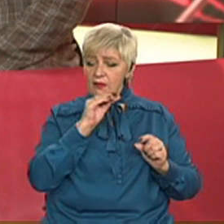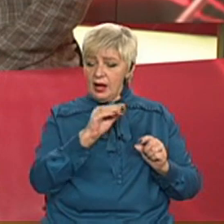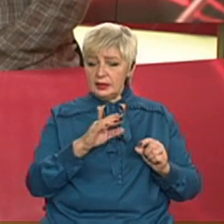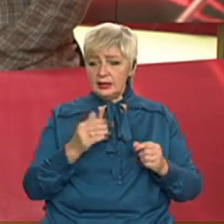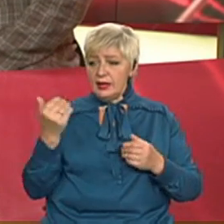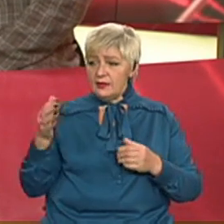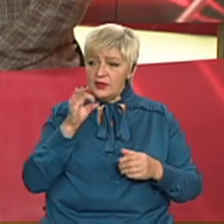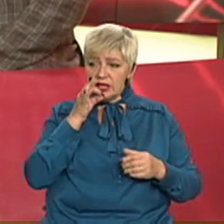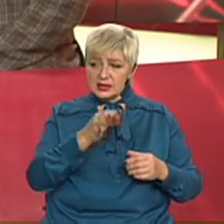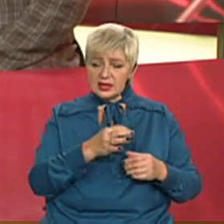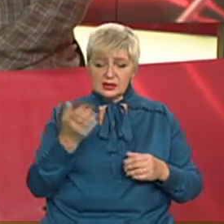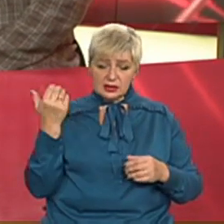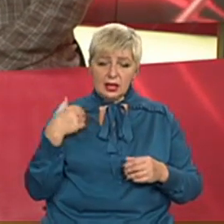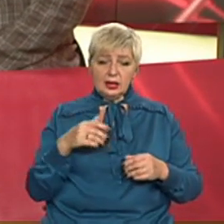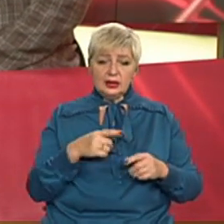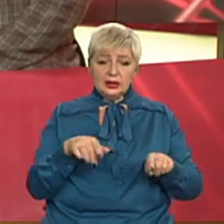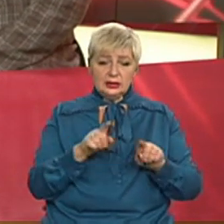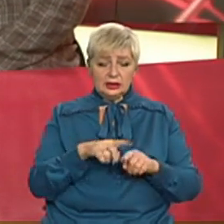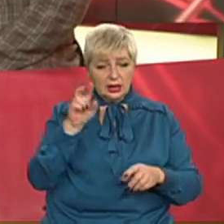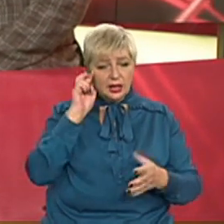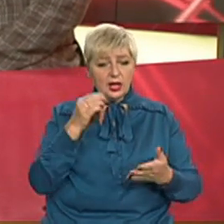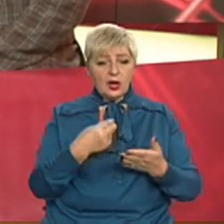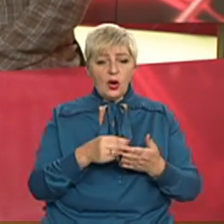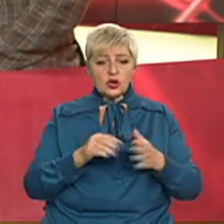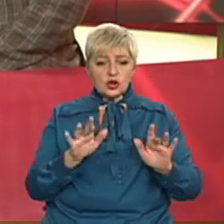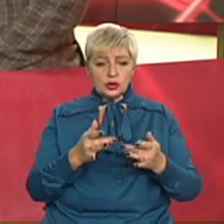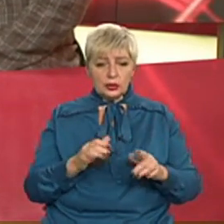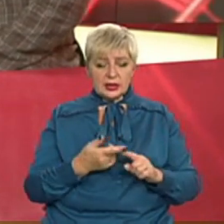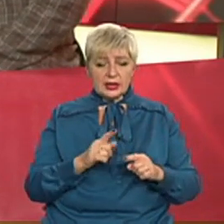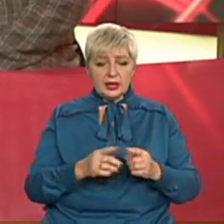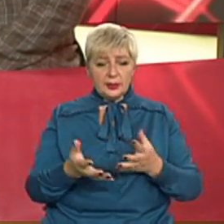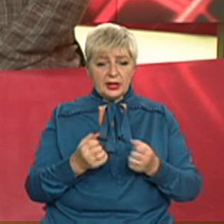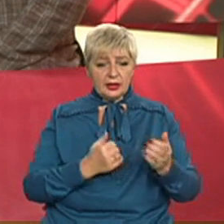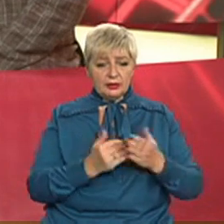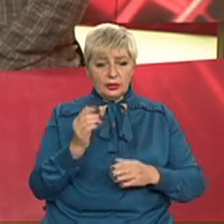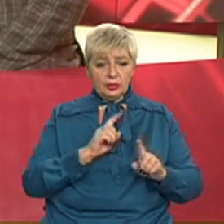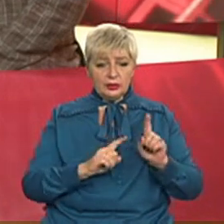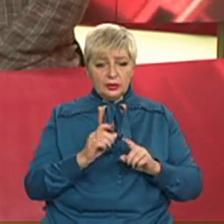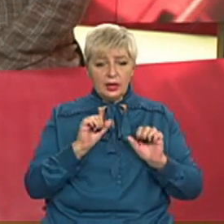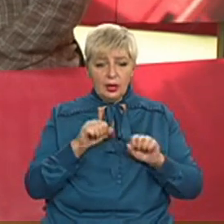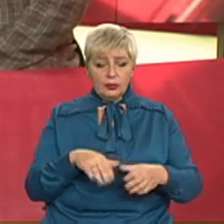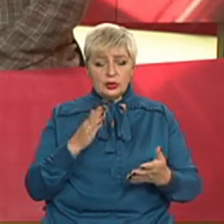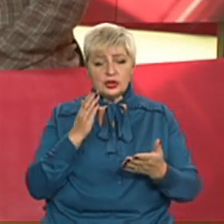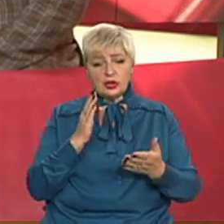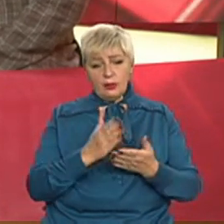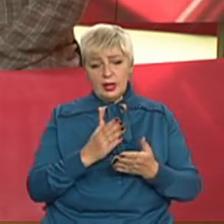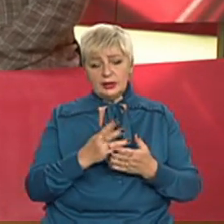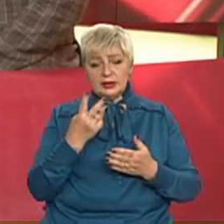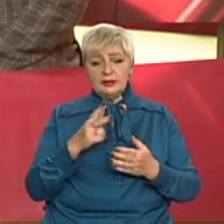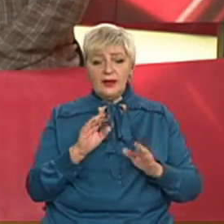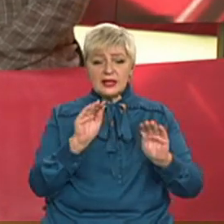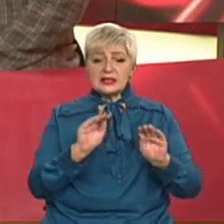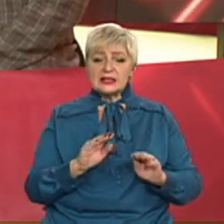сказали, що такий кошторис, який прийняла Верховна Рада кілька днів тому, може мати два сценарії для